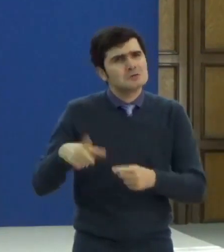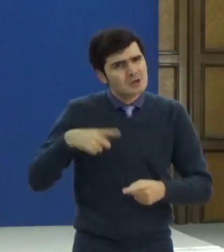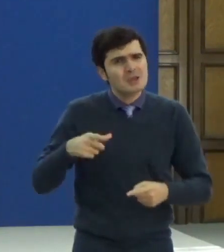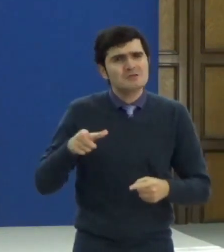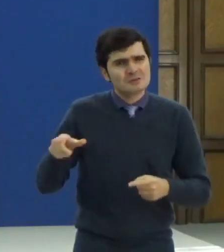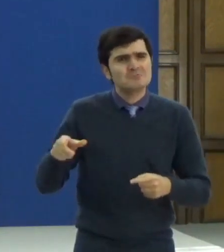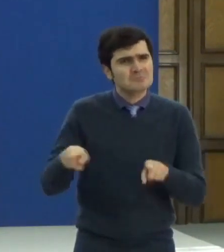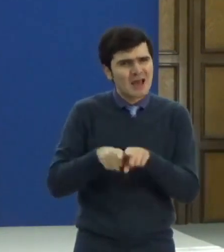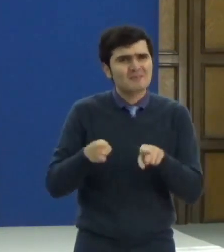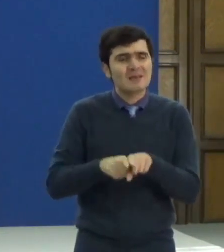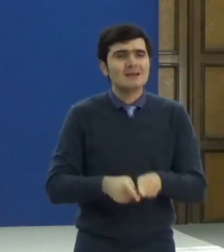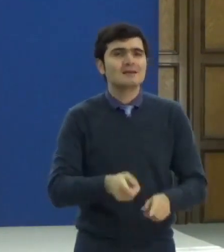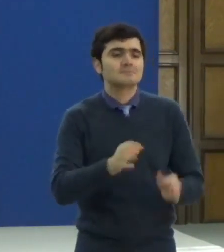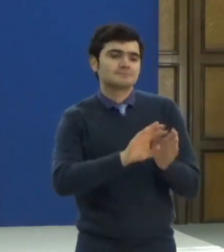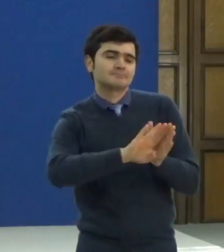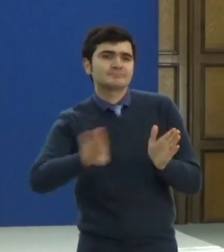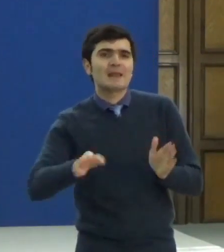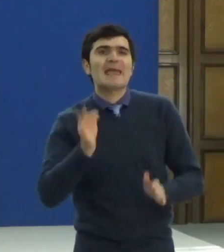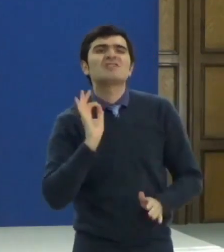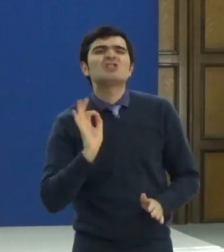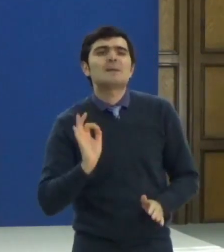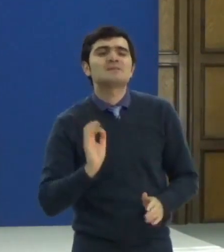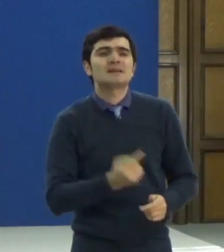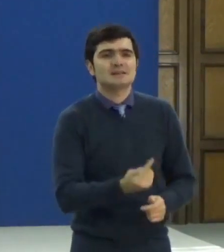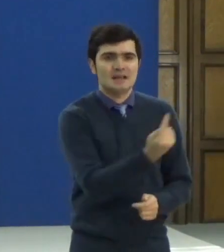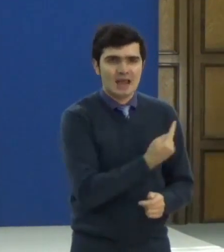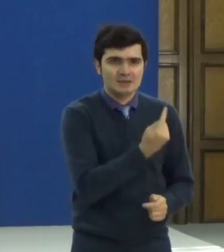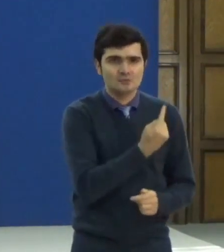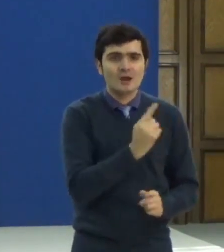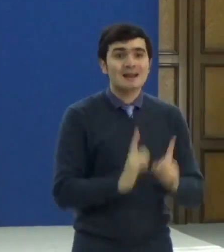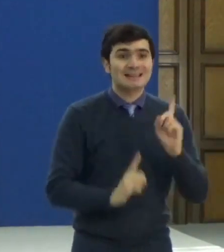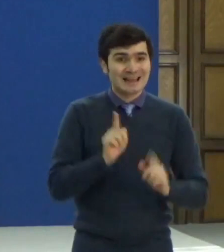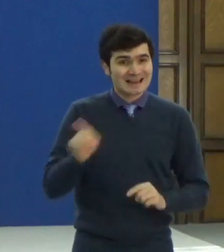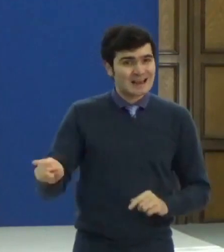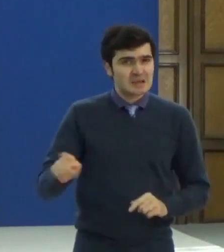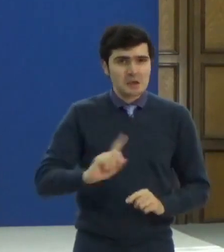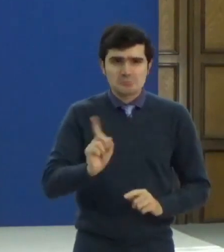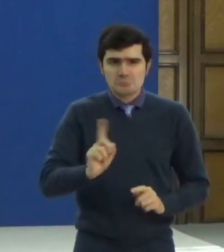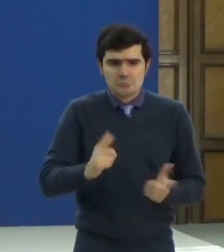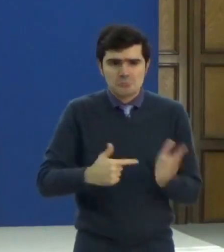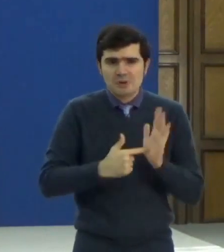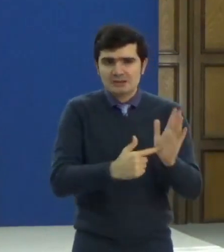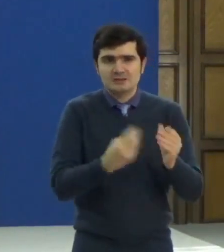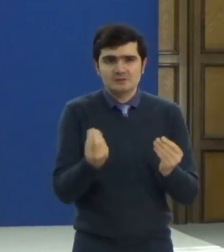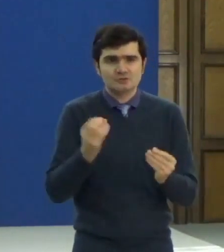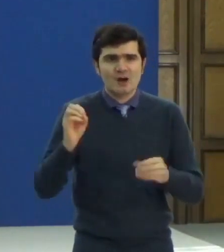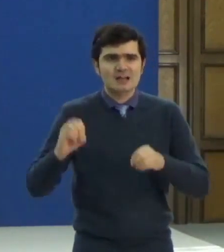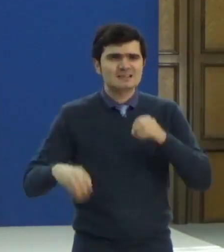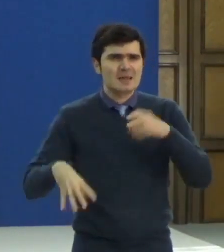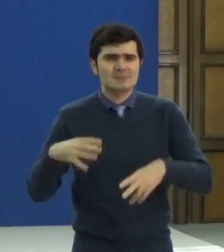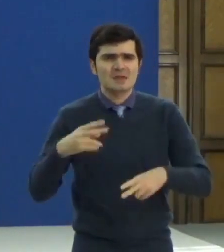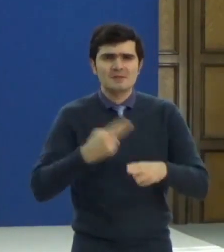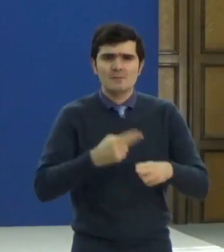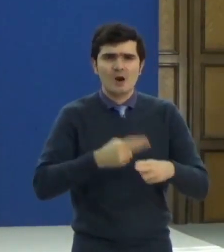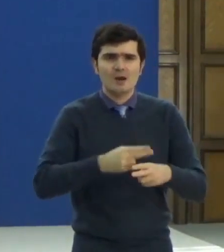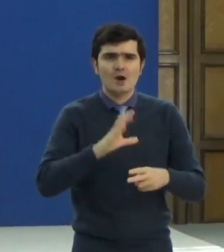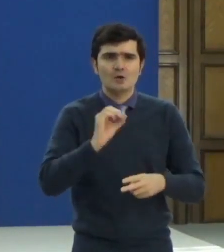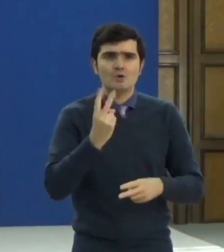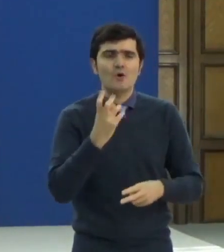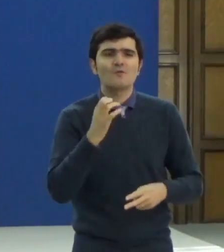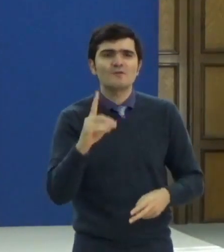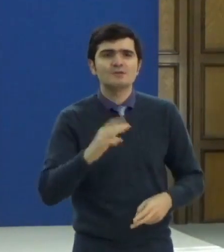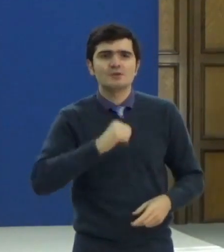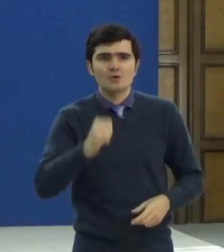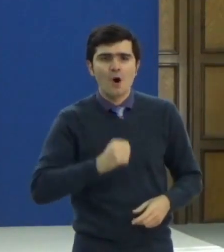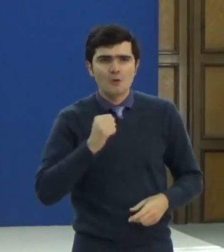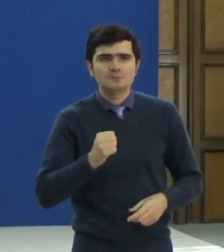exceptați de la izolare dacă nu prezintă simptome ale COVID-19,